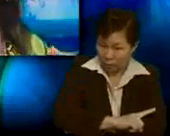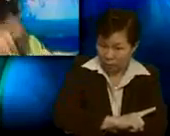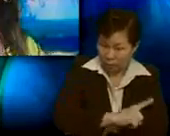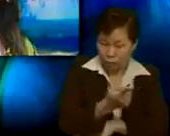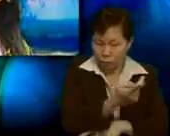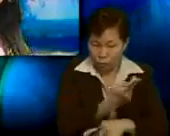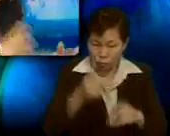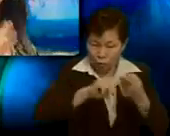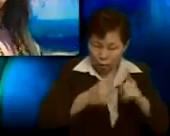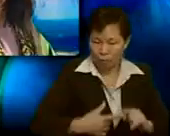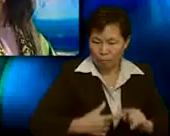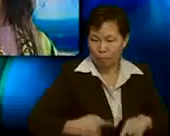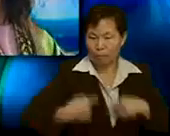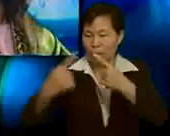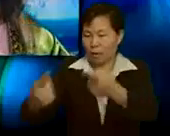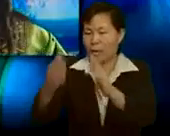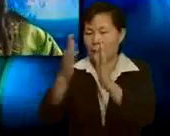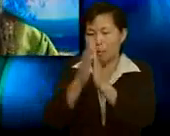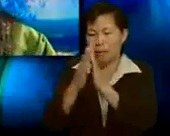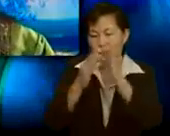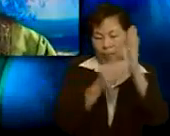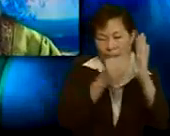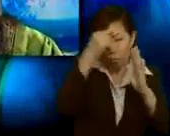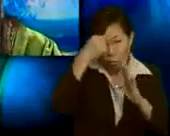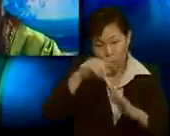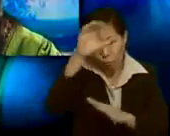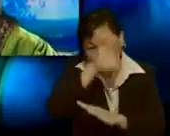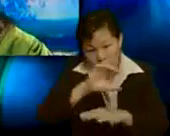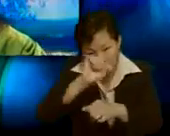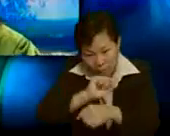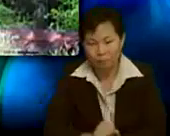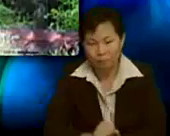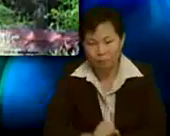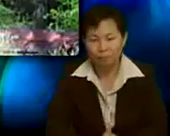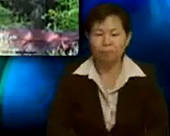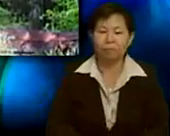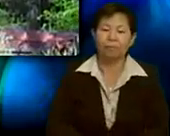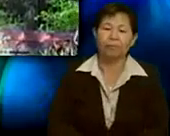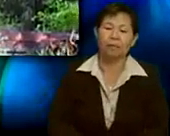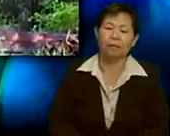Somphone dan Namsun pergi ke bandar Bangkok untuk mencari pekerjaan.